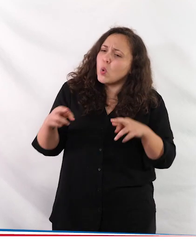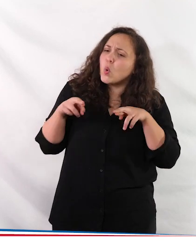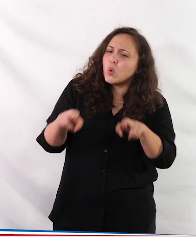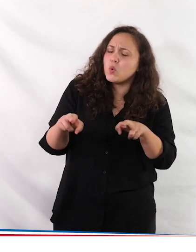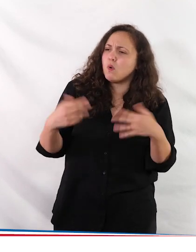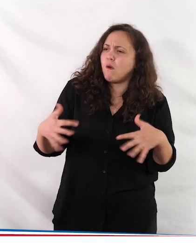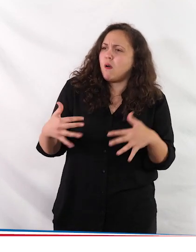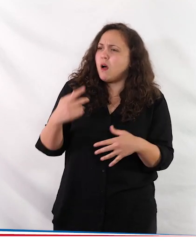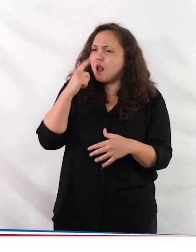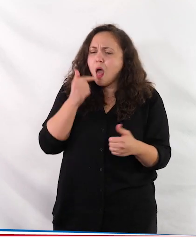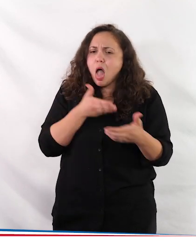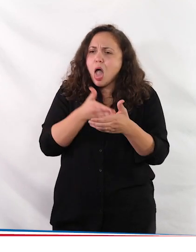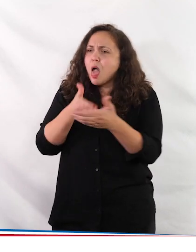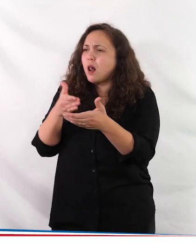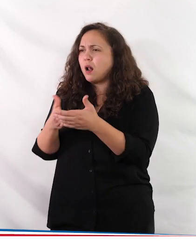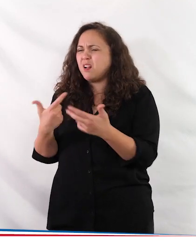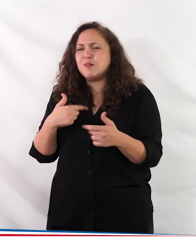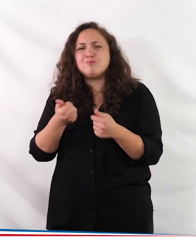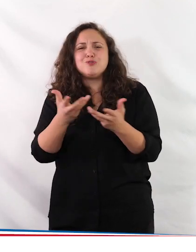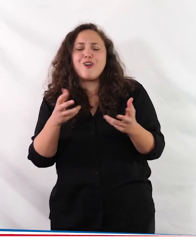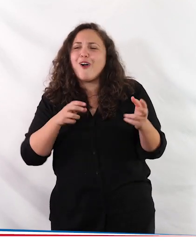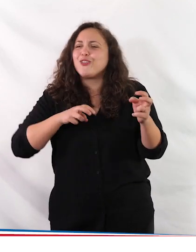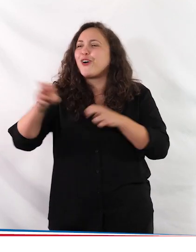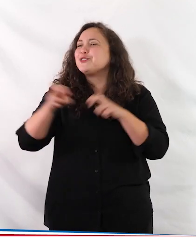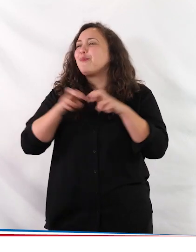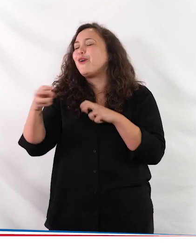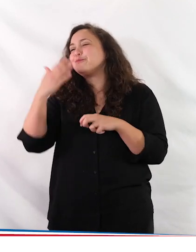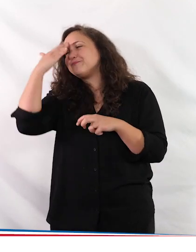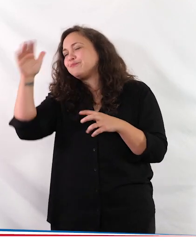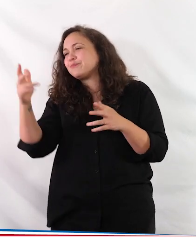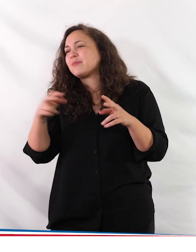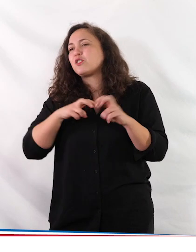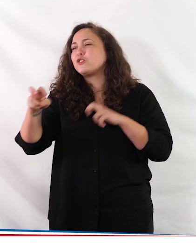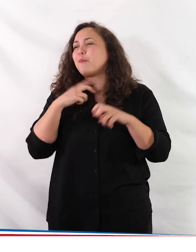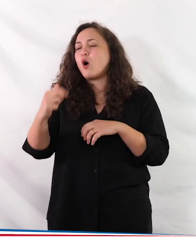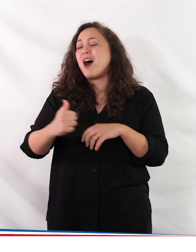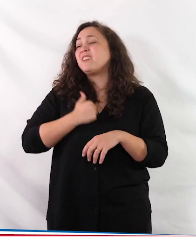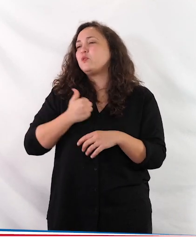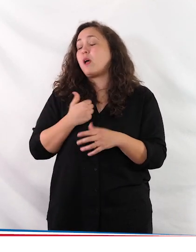difficultés entre les différents modes de transport, les modes de transport autonomes notamment,